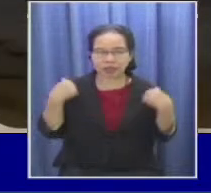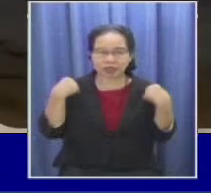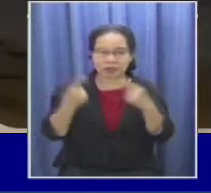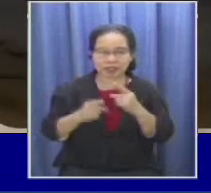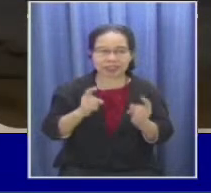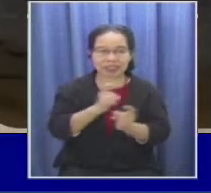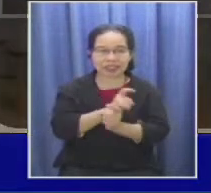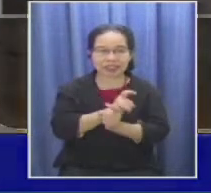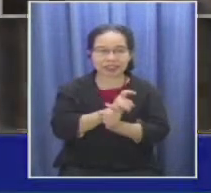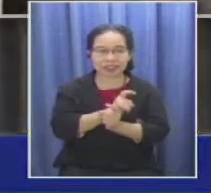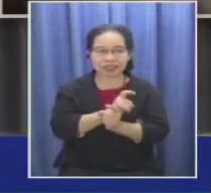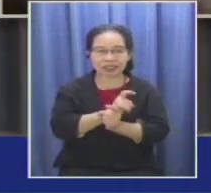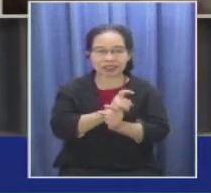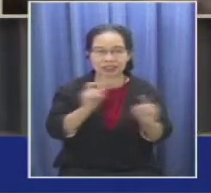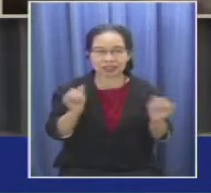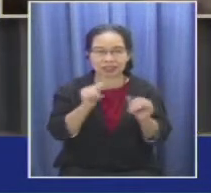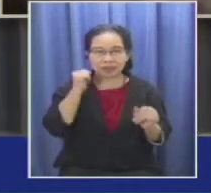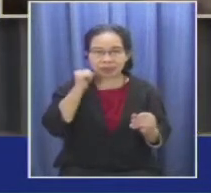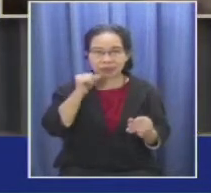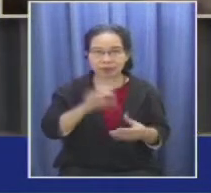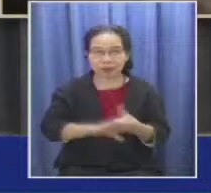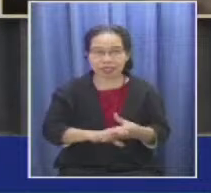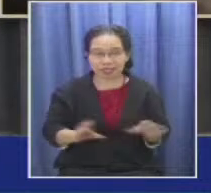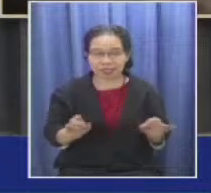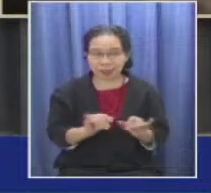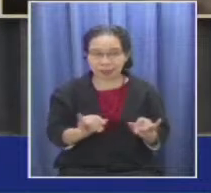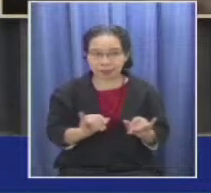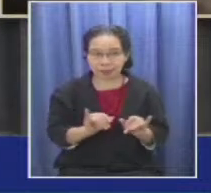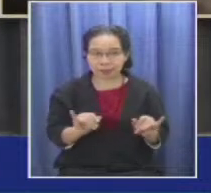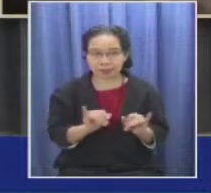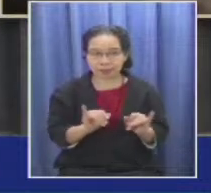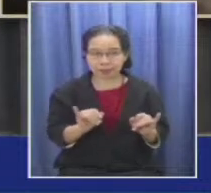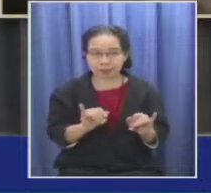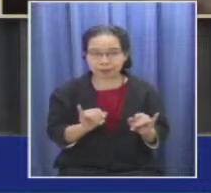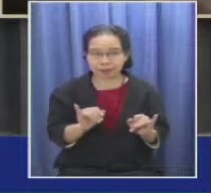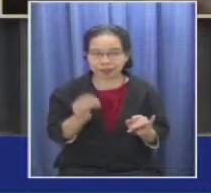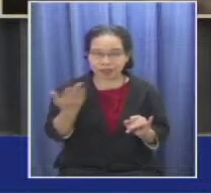yere de bia no ofa ne yere chi